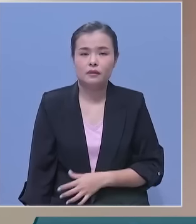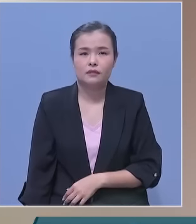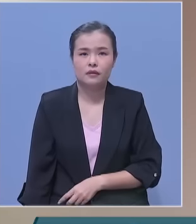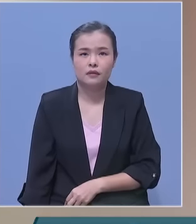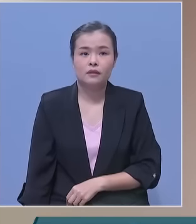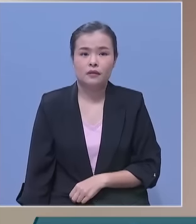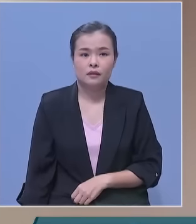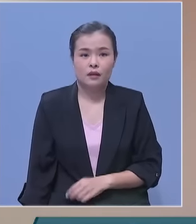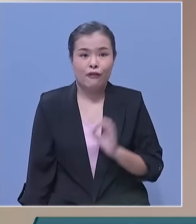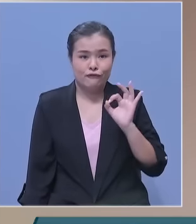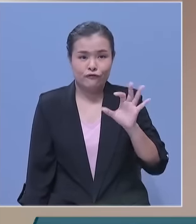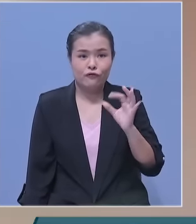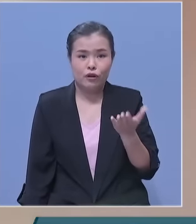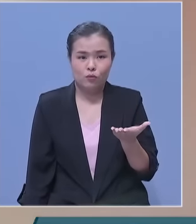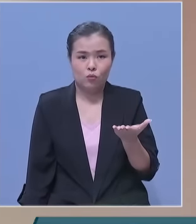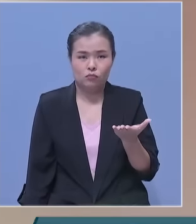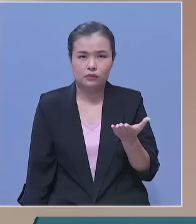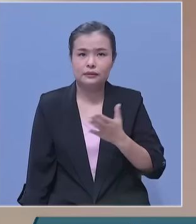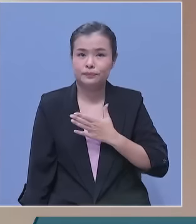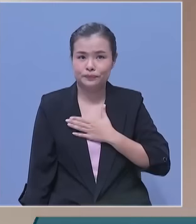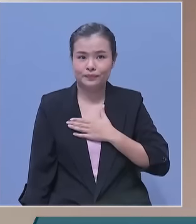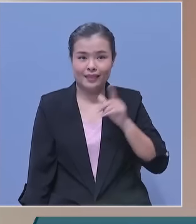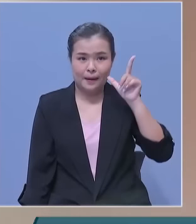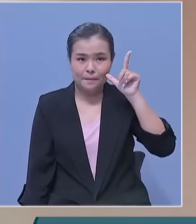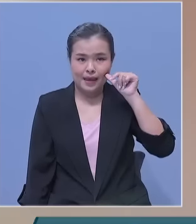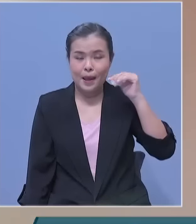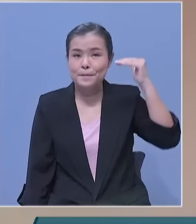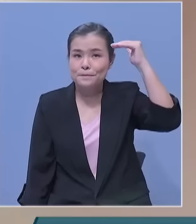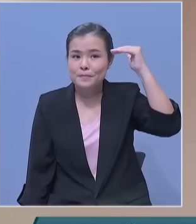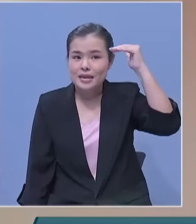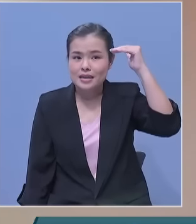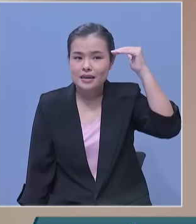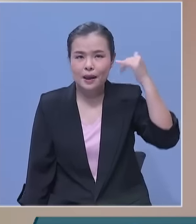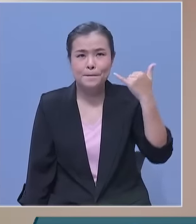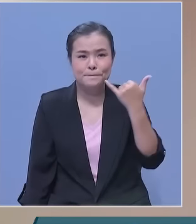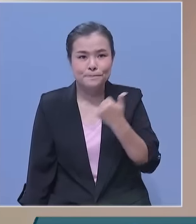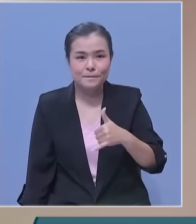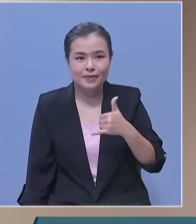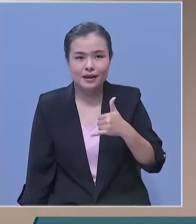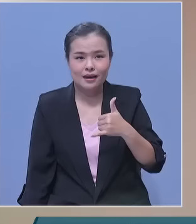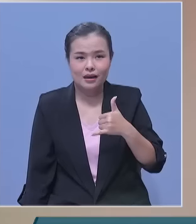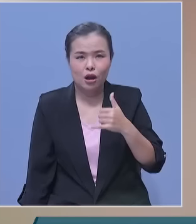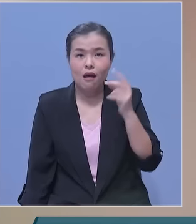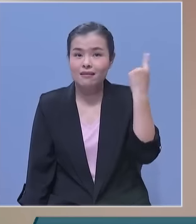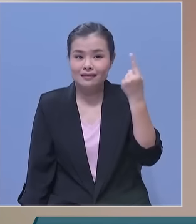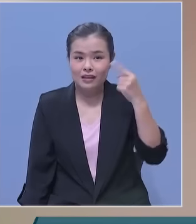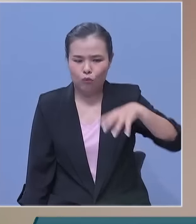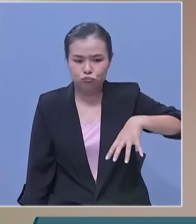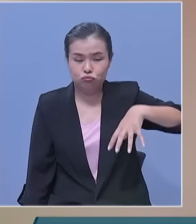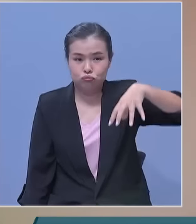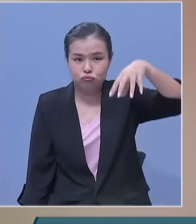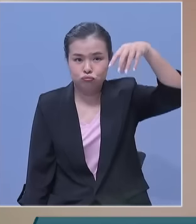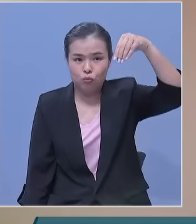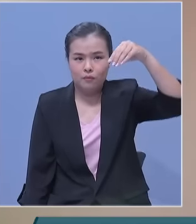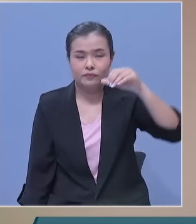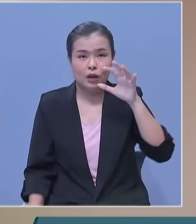รายนี้ค่ะเขาบอกว่าเขาอ่ะพาแม่กับพี่ที่มาจากต่างประเทศจะไปเที่ยวหอชมเมืองที่สมุทรปราการแ